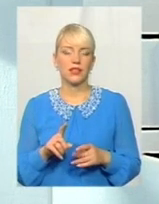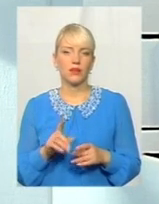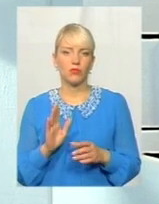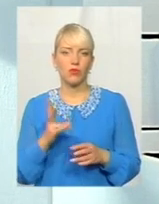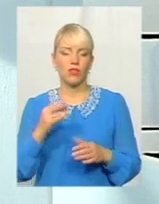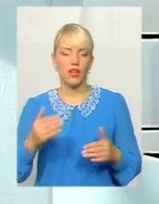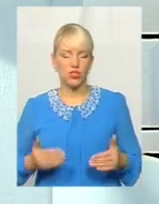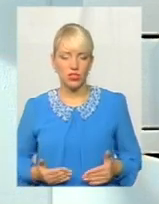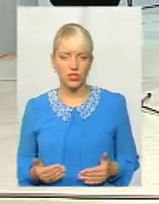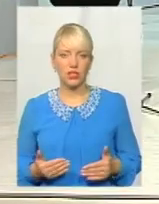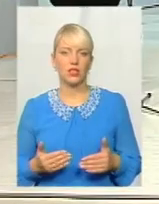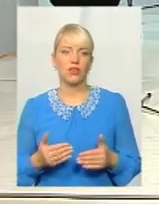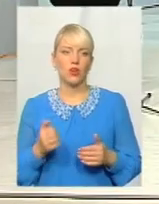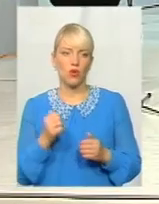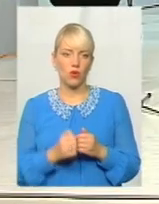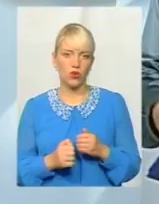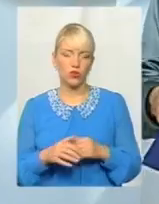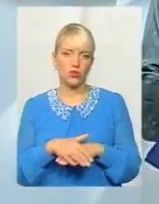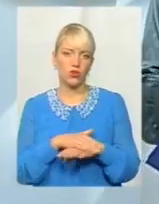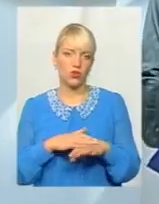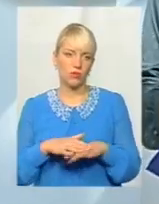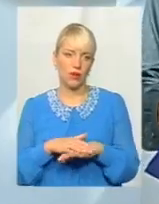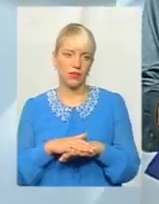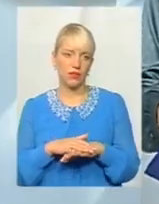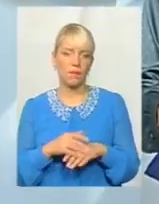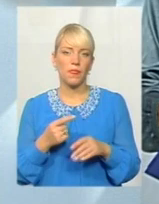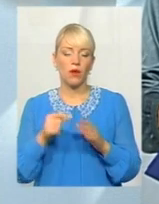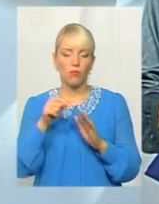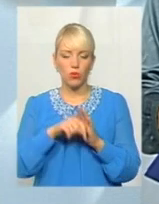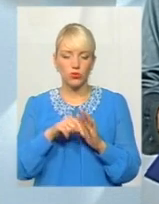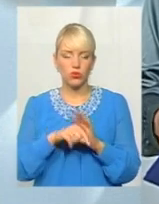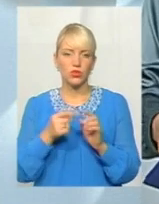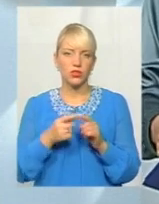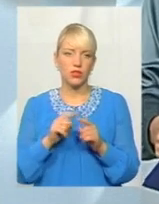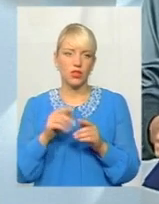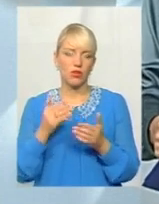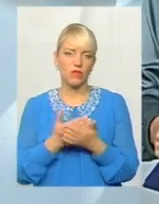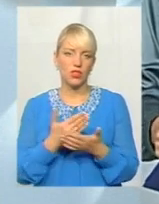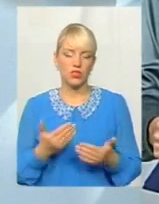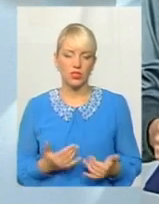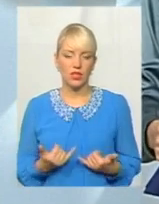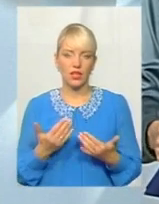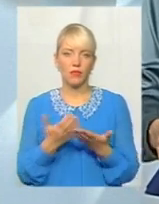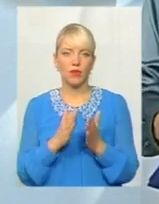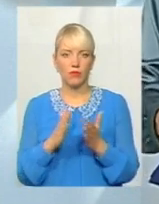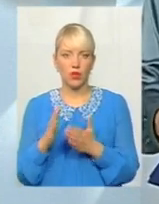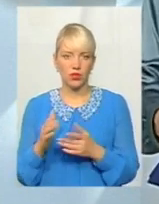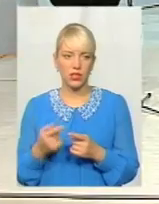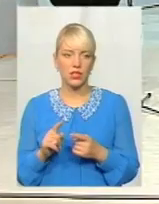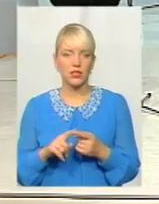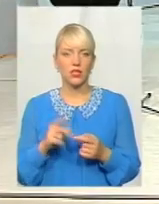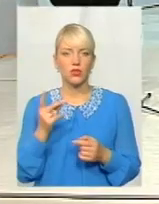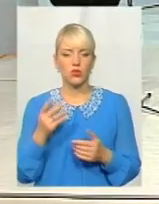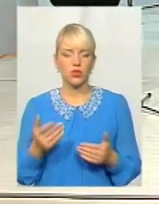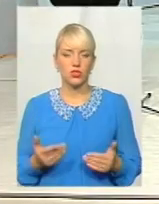тої громади. Кожної громади. Так, по суті, це нове життя для бібліотеки, це друге дихання для бібліотеки, це